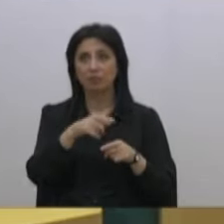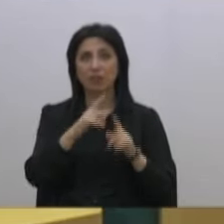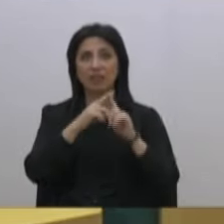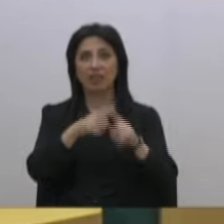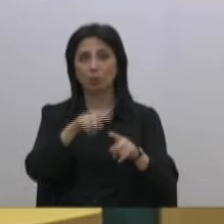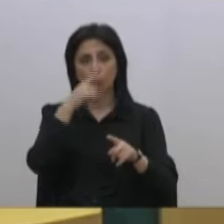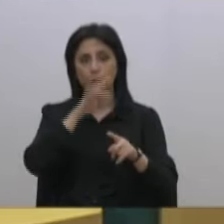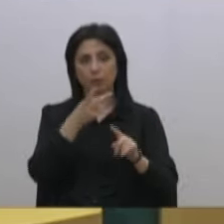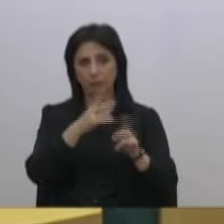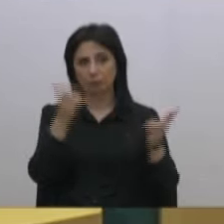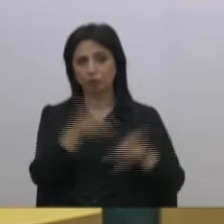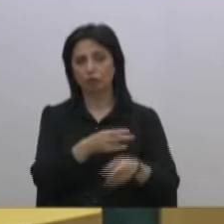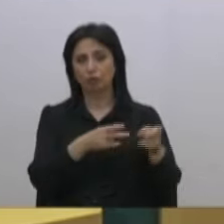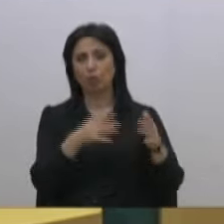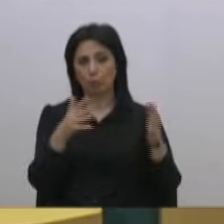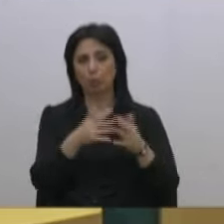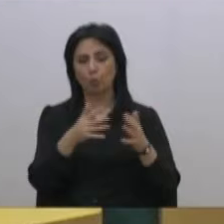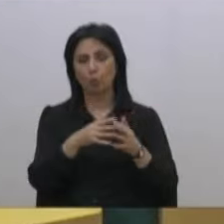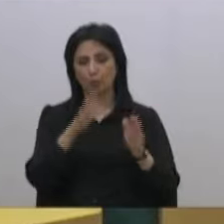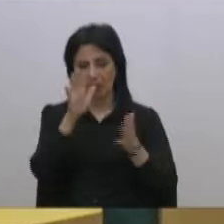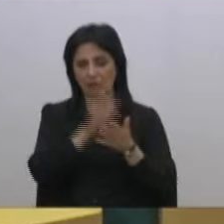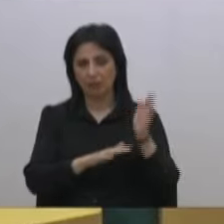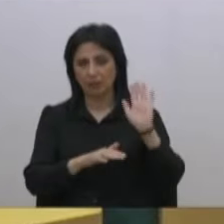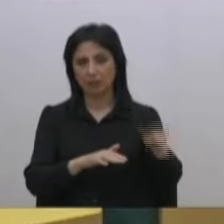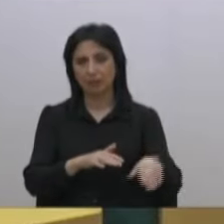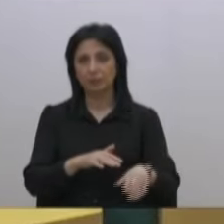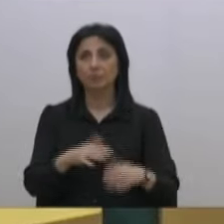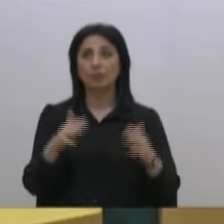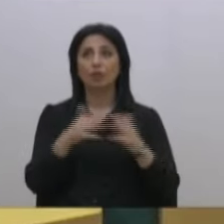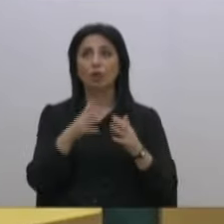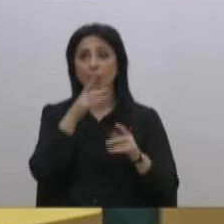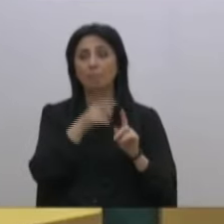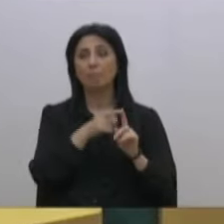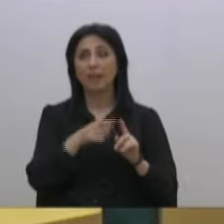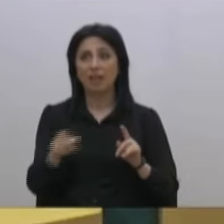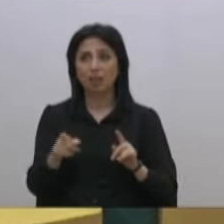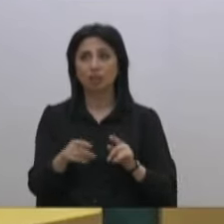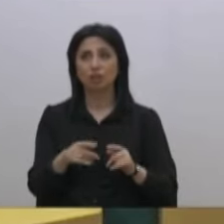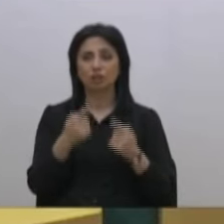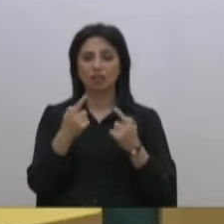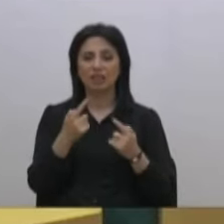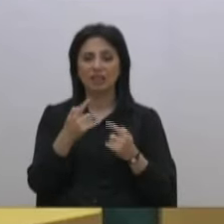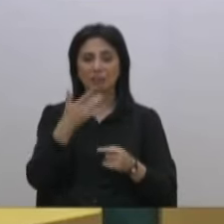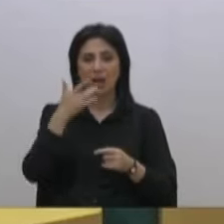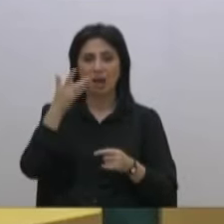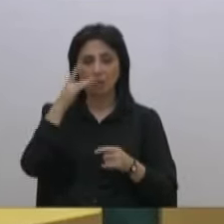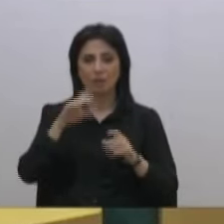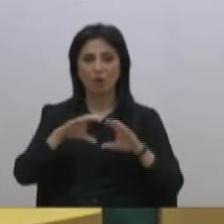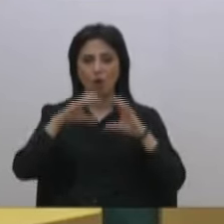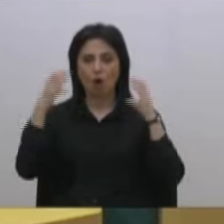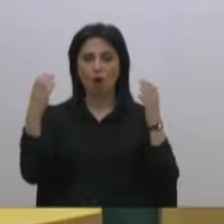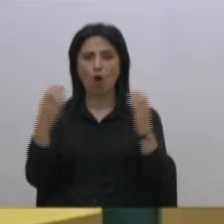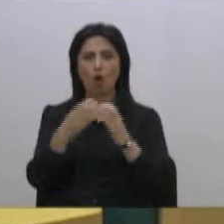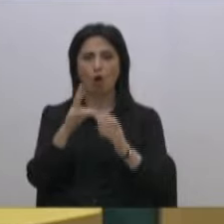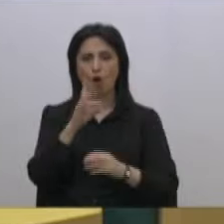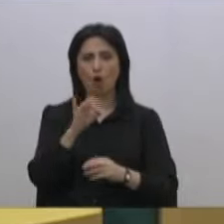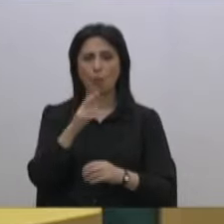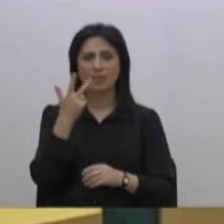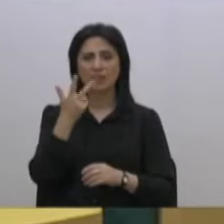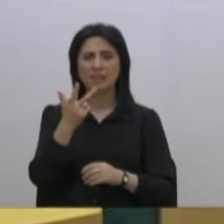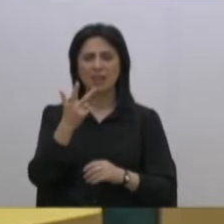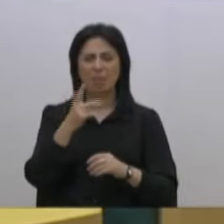დაუთმოს რუსეთს. ამიტომაც ეს ომი უნდა გაგრძელდესო. ომის პერიოდში დიდმა ამერიკულმა კორპორაციებმა,